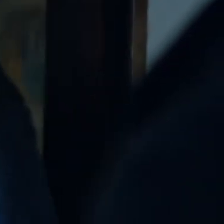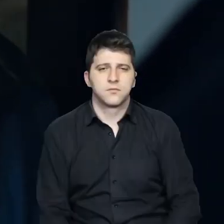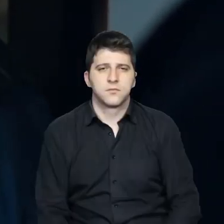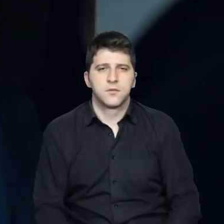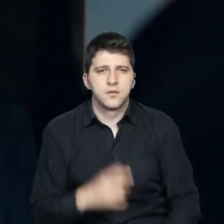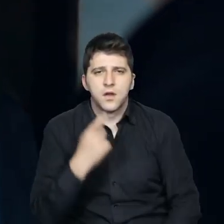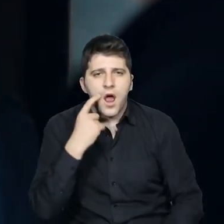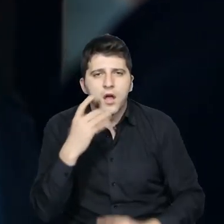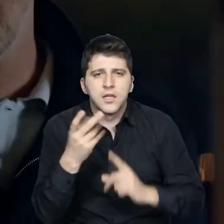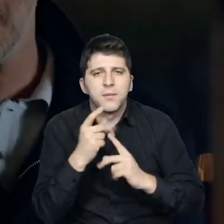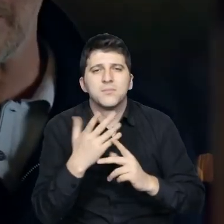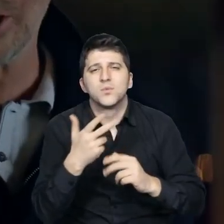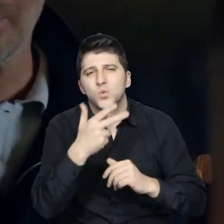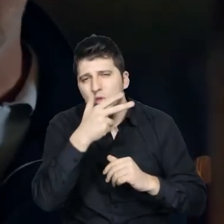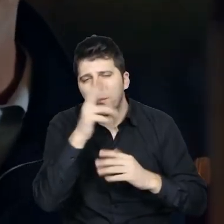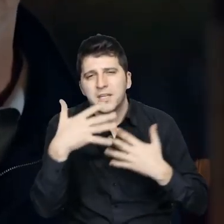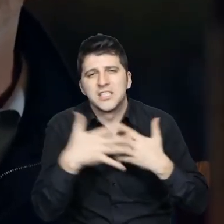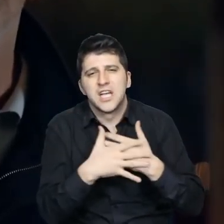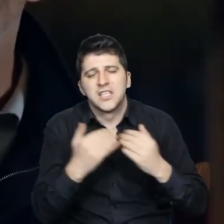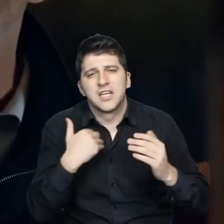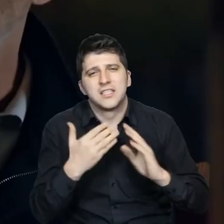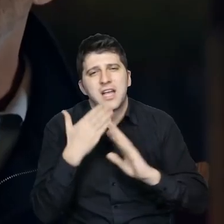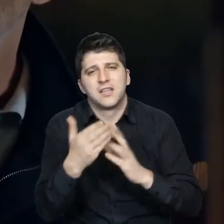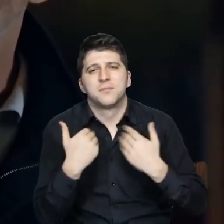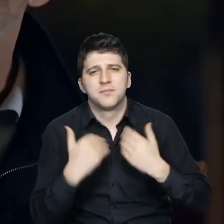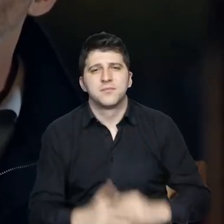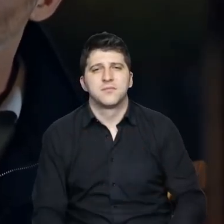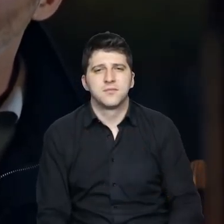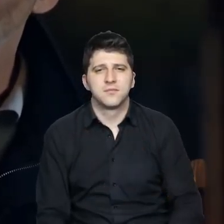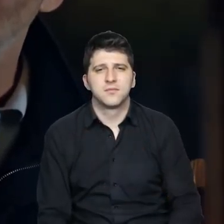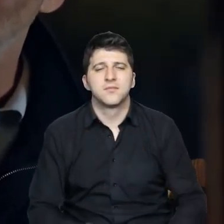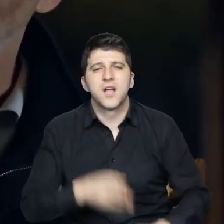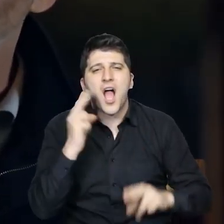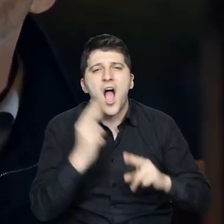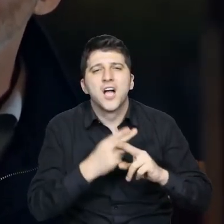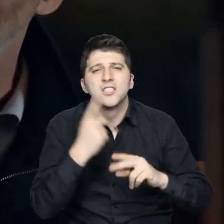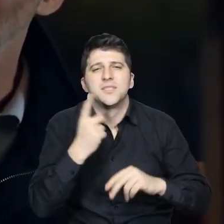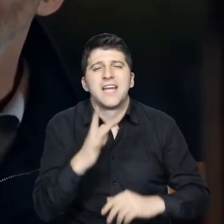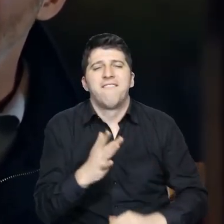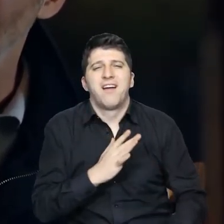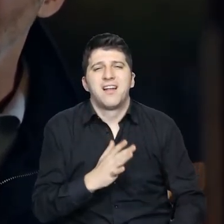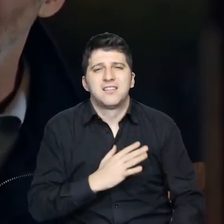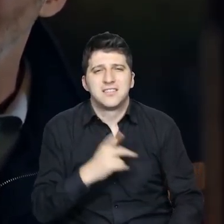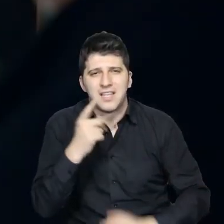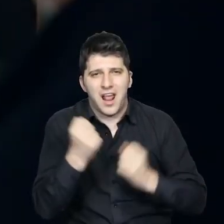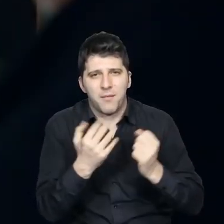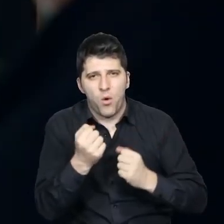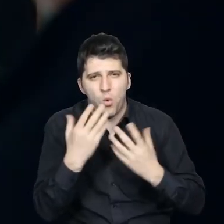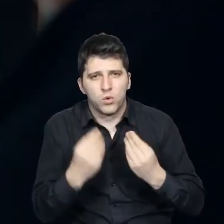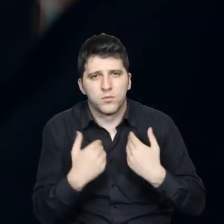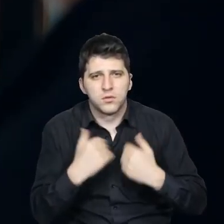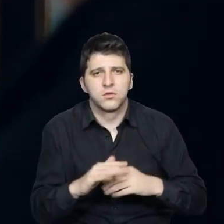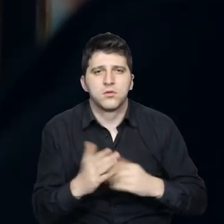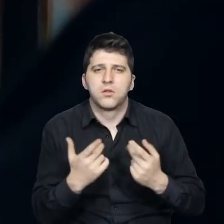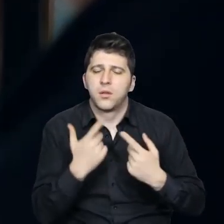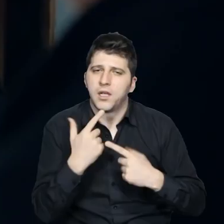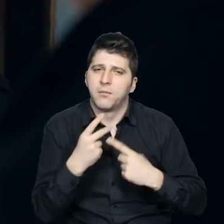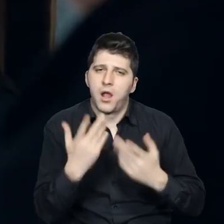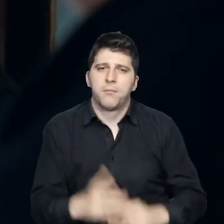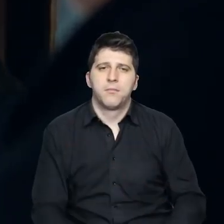Hayır dayı bay. Ya kusura bakma, gecenin bir saatine geldim de. Acil bir durum oldu. Senin arabayı alabilir miyim? Ne demek